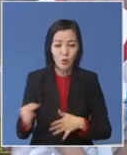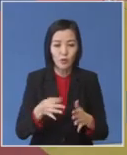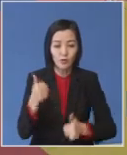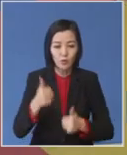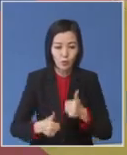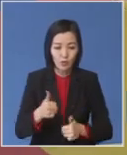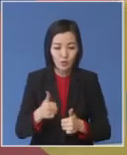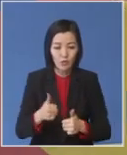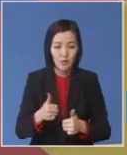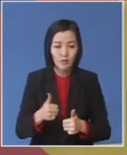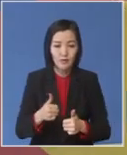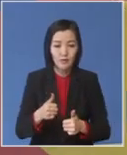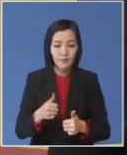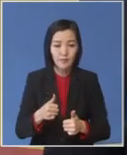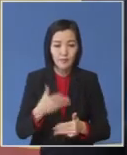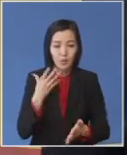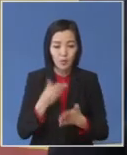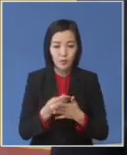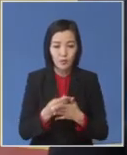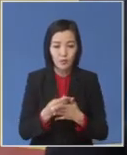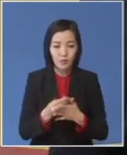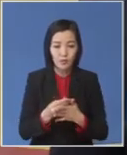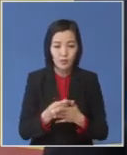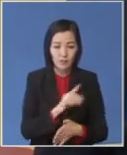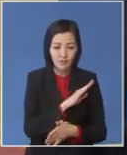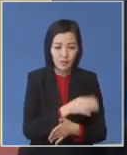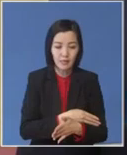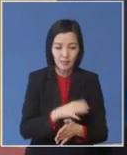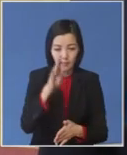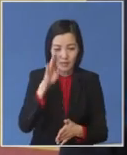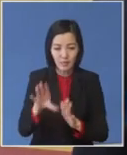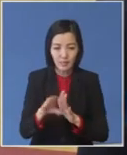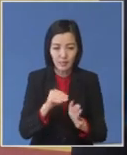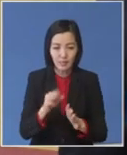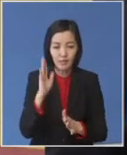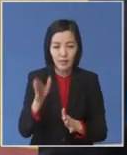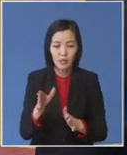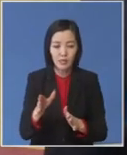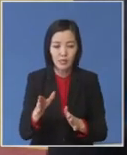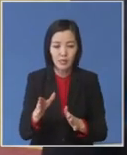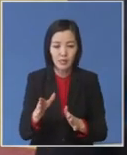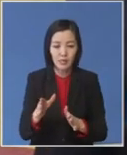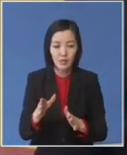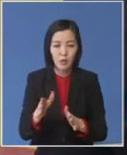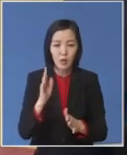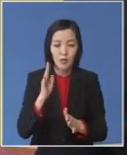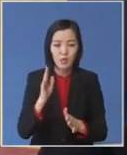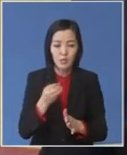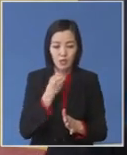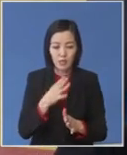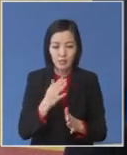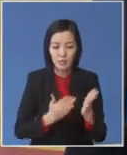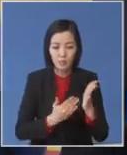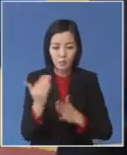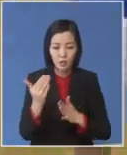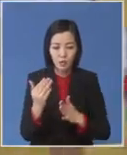турнир, былай өзіміздің Қарасай ауданының жақсы-жақсы балаларын іріктеп, келешекте осы балаларды одан ары қарай дәрежеде көрсетуіміз